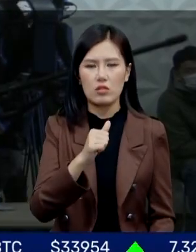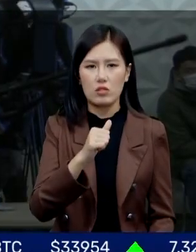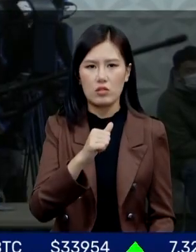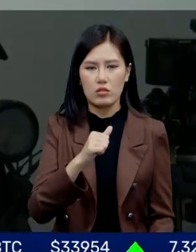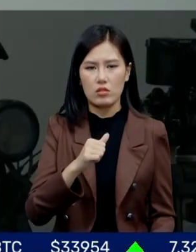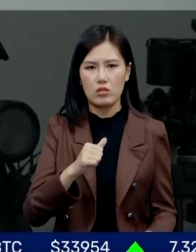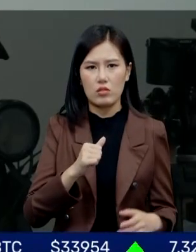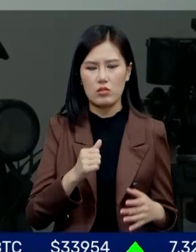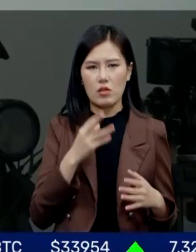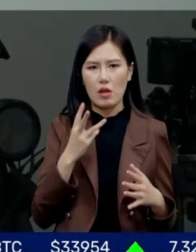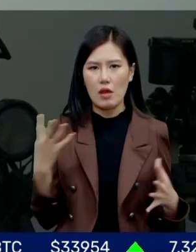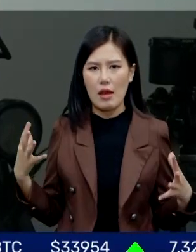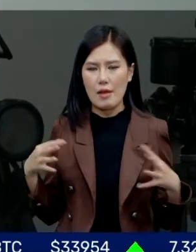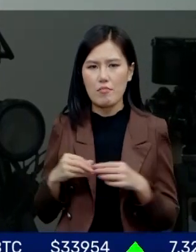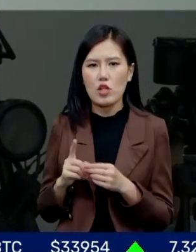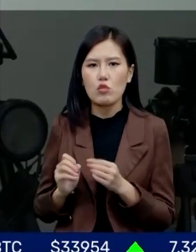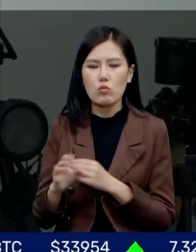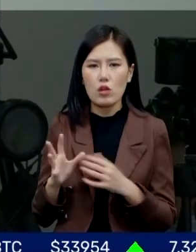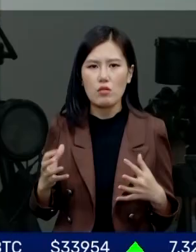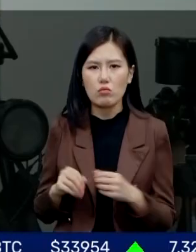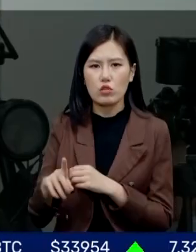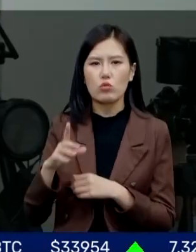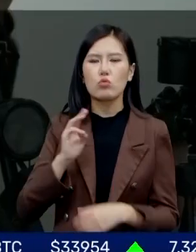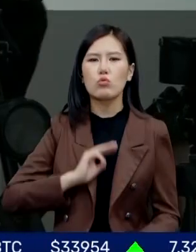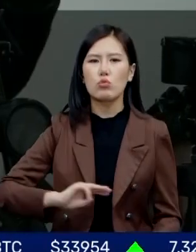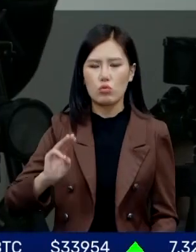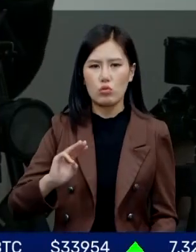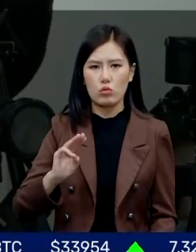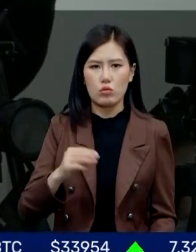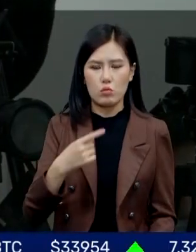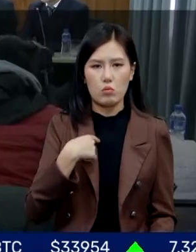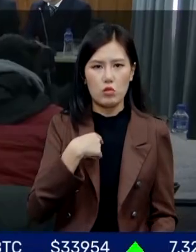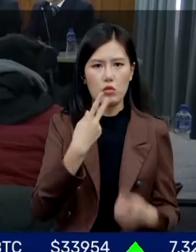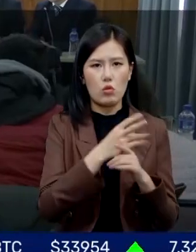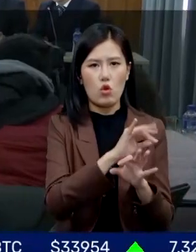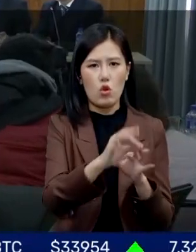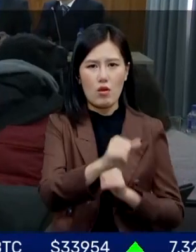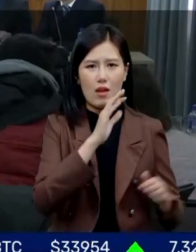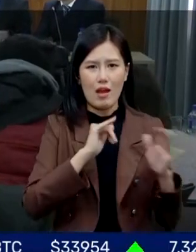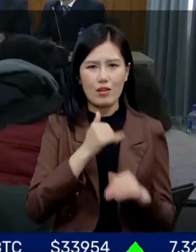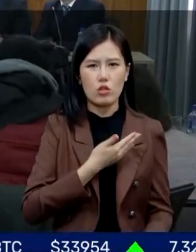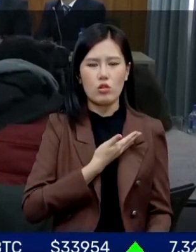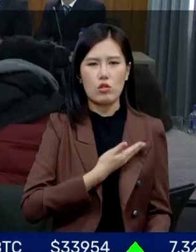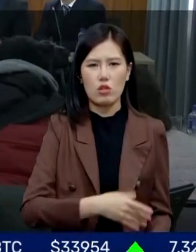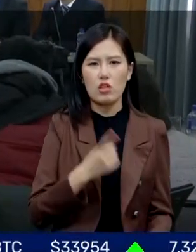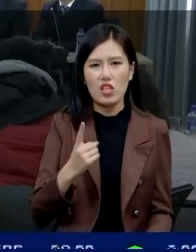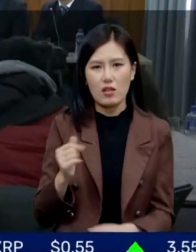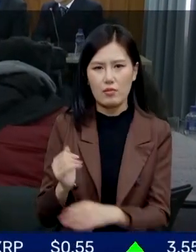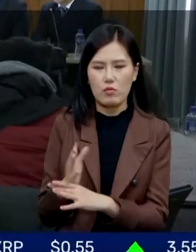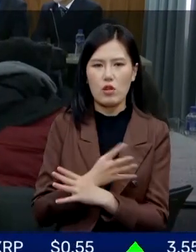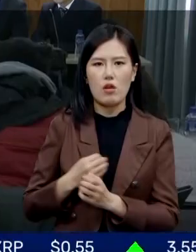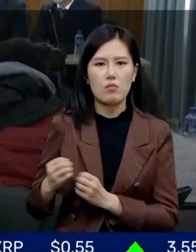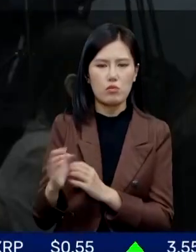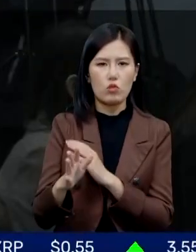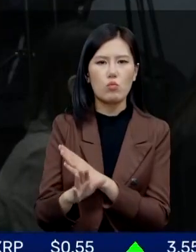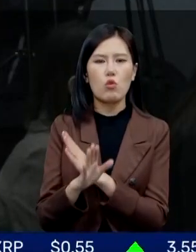дамжуулах гэсэн санаа. Ирэх бүхий албан тушаалтнууд зөвхөн өөрсдийн хүссэн мэдээлэлээ хевлийн албаараа дамжуулан түгээж, за, сэтгүүлчдийн хүндэж байгаа